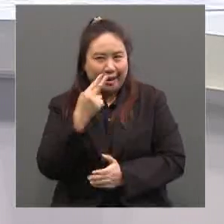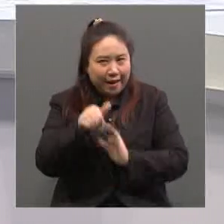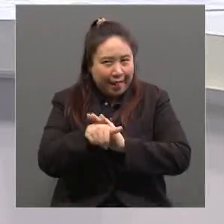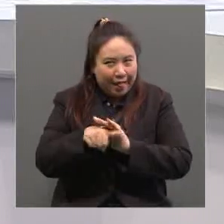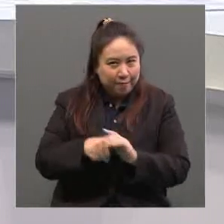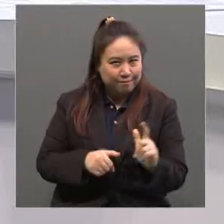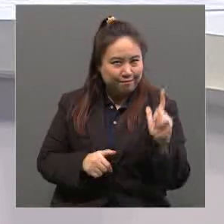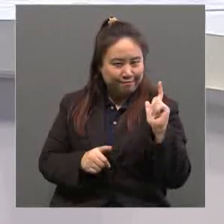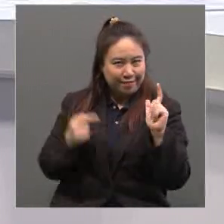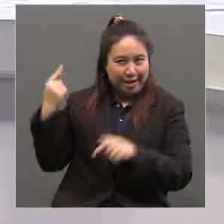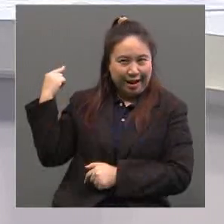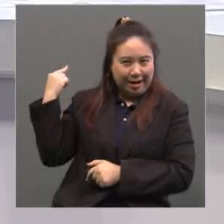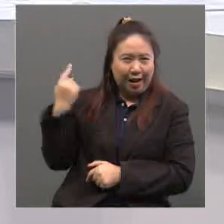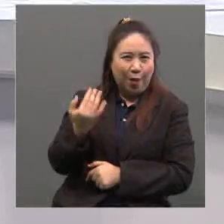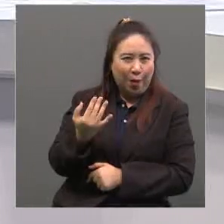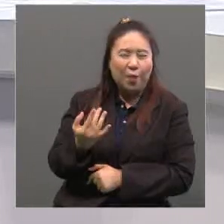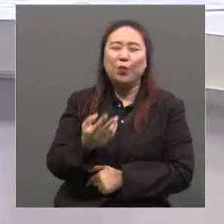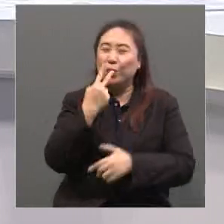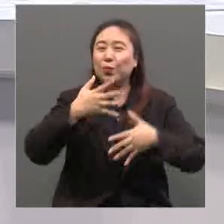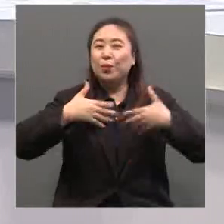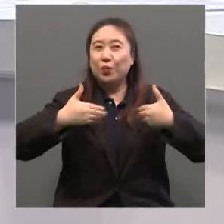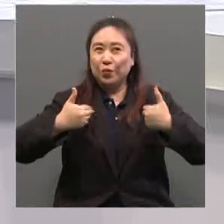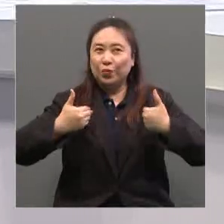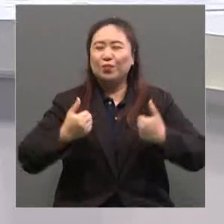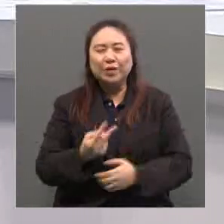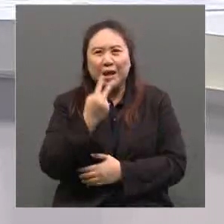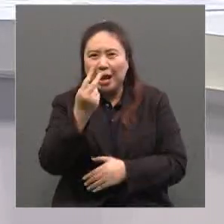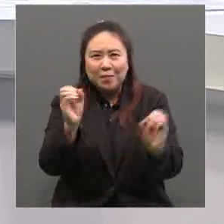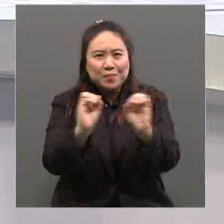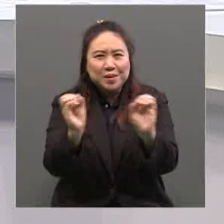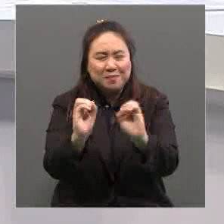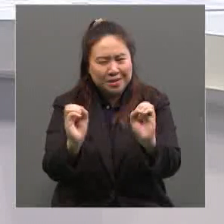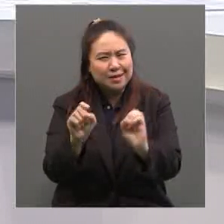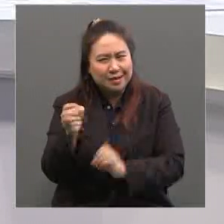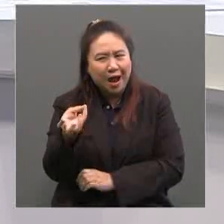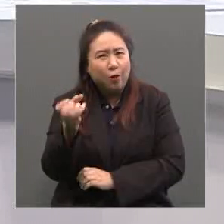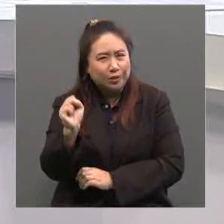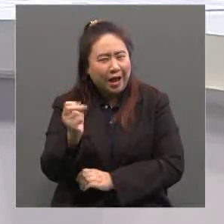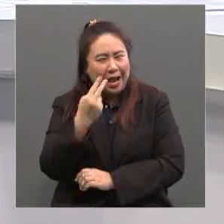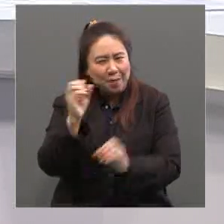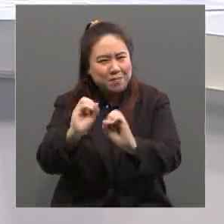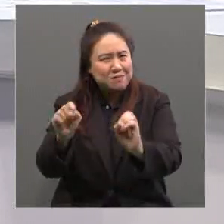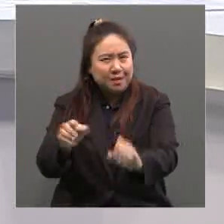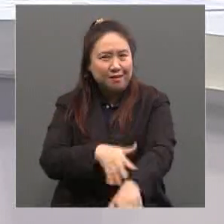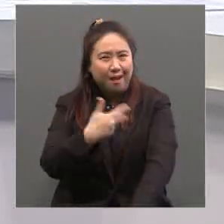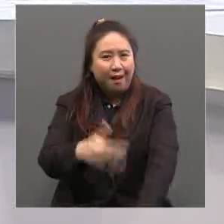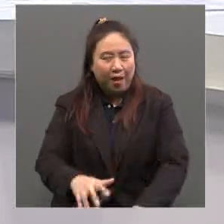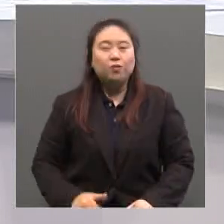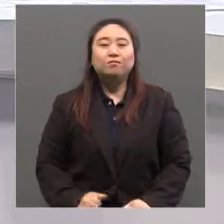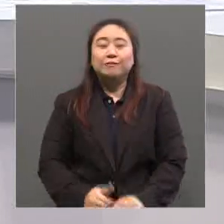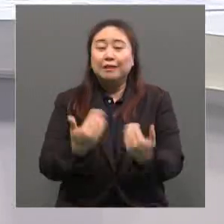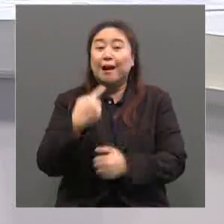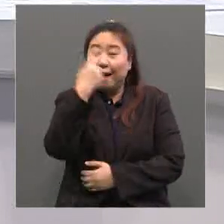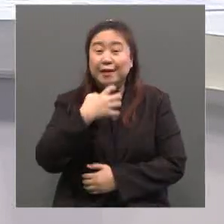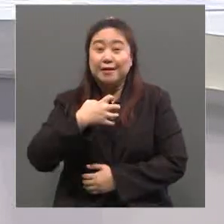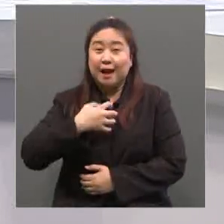ลักอยู่แล้วข้างหลัง นะคะสนุกสนานมากจริงๆเราไม่เห็นบรรยากาศแบบนี้ที่ข้าวสารมานานมากแล้วหลายปีเลยครับ ใครที่จะไปถ